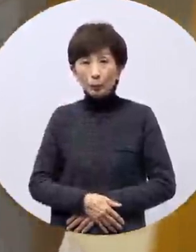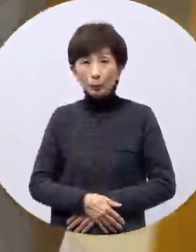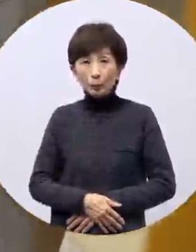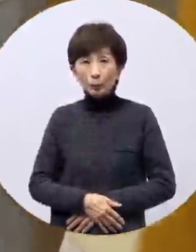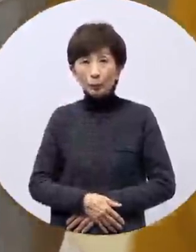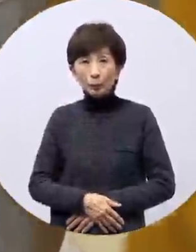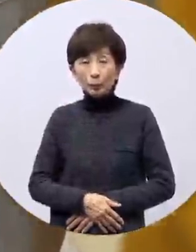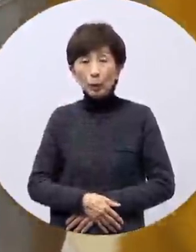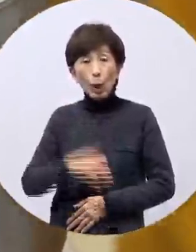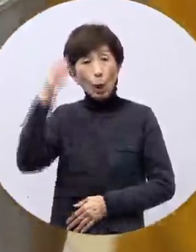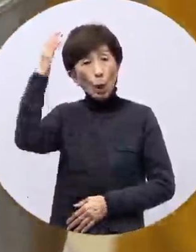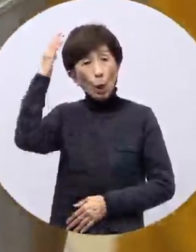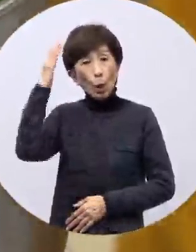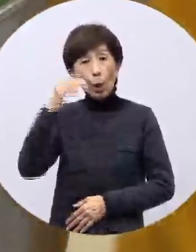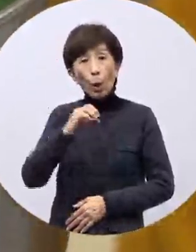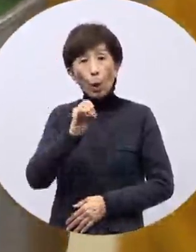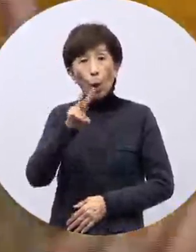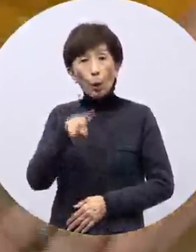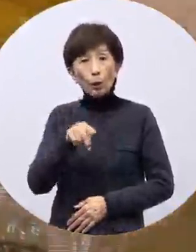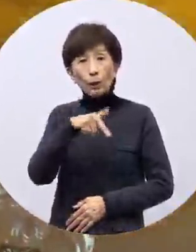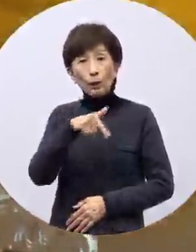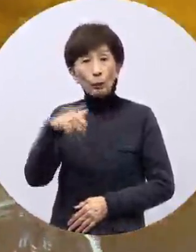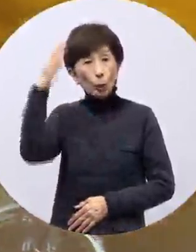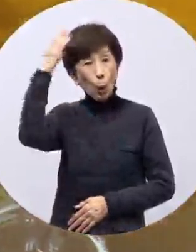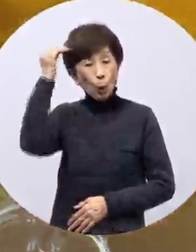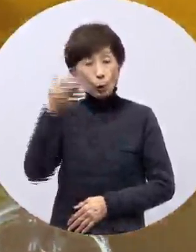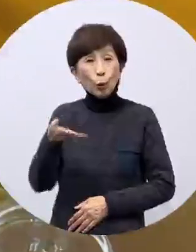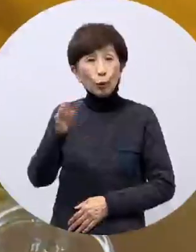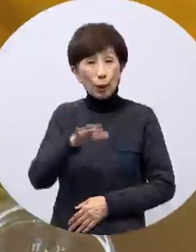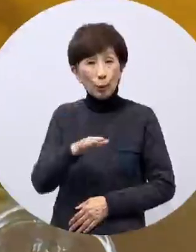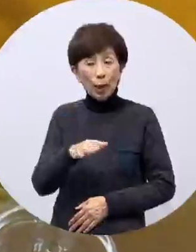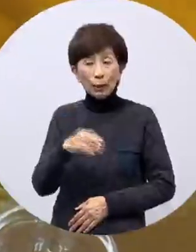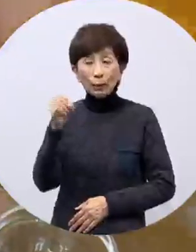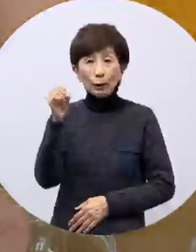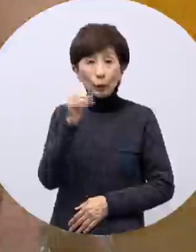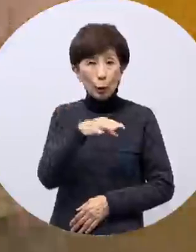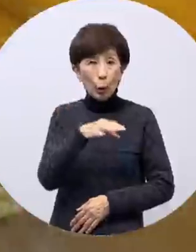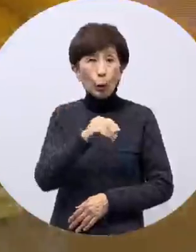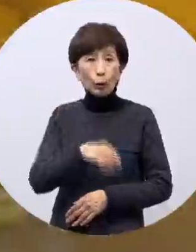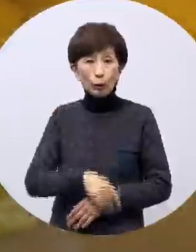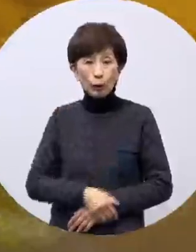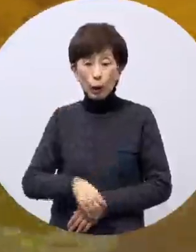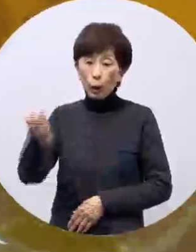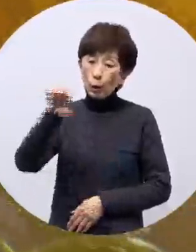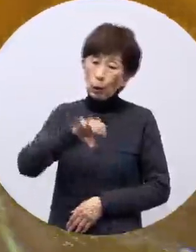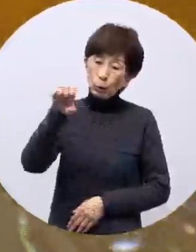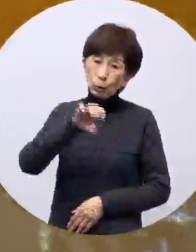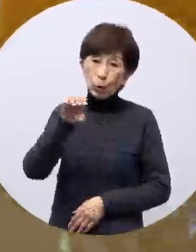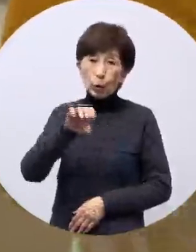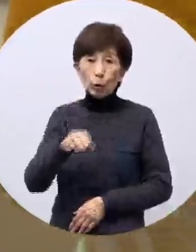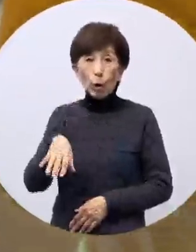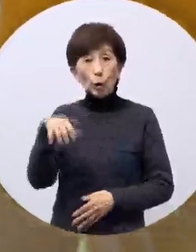そしてオリーブオイルですね。あとはお塩、胡椒も。 はい、